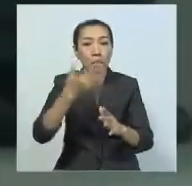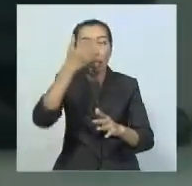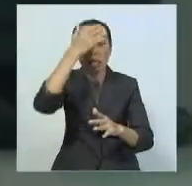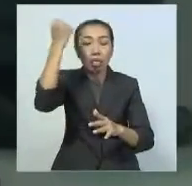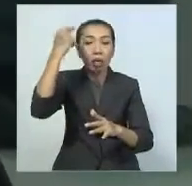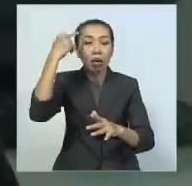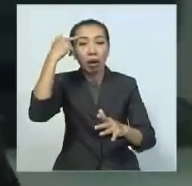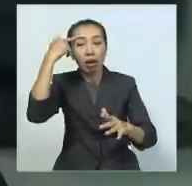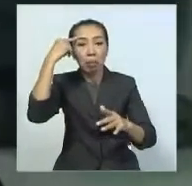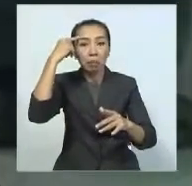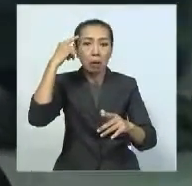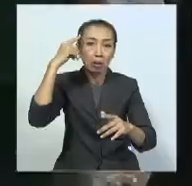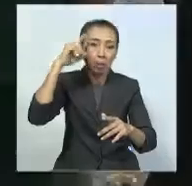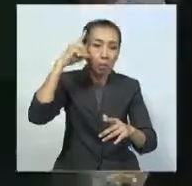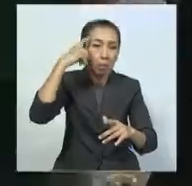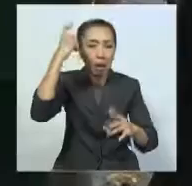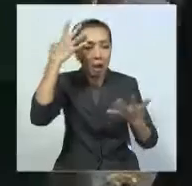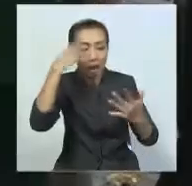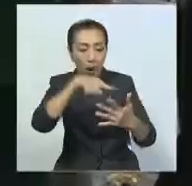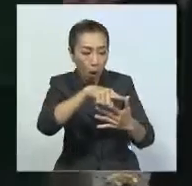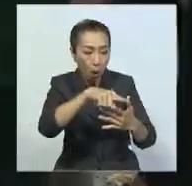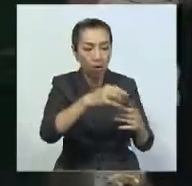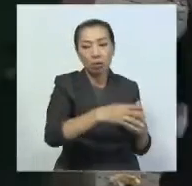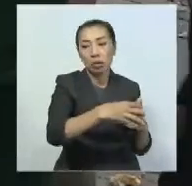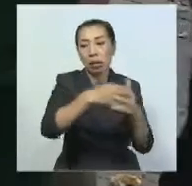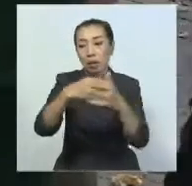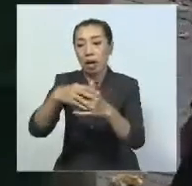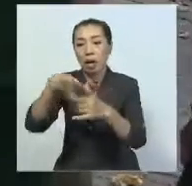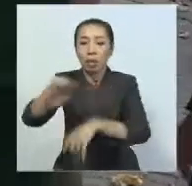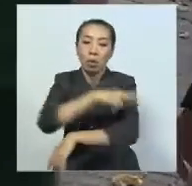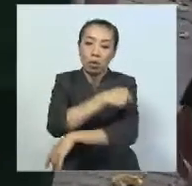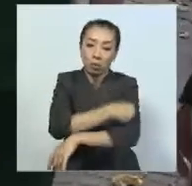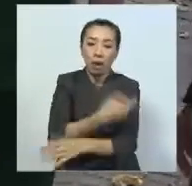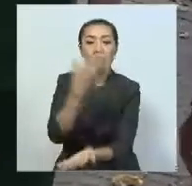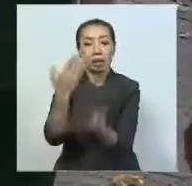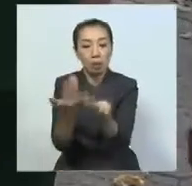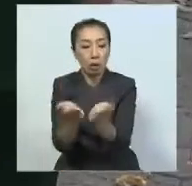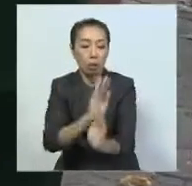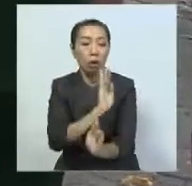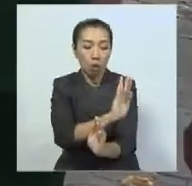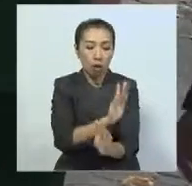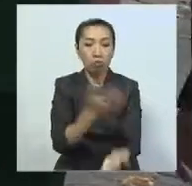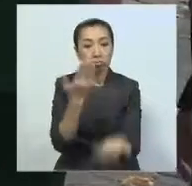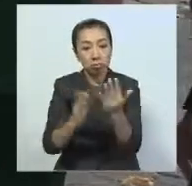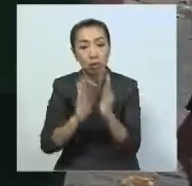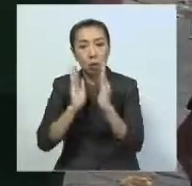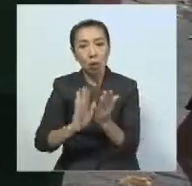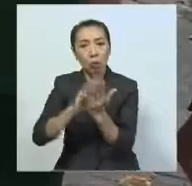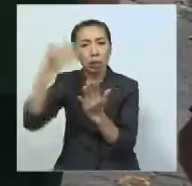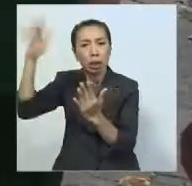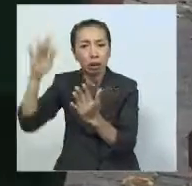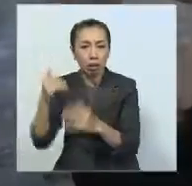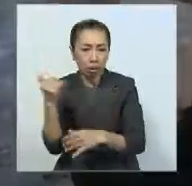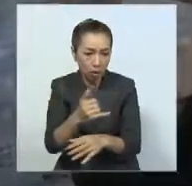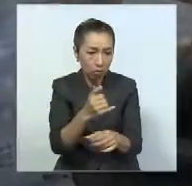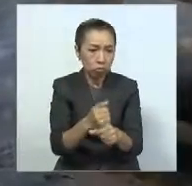ไม่สมประกอบนะคะอันนี้ก็จะส่งไปที่สถานรักษาหรือว่าตามไปส่งที่ครอบครัวในขณะที่ถ้าเป็นคนต่างด้าวค่ะก็จะมีการ